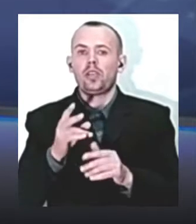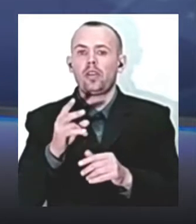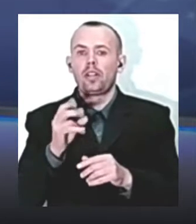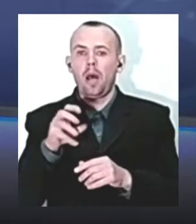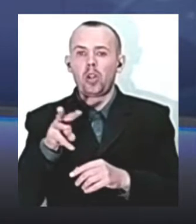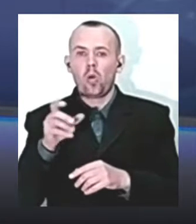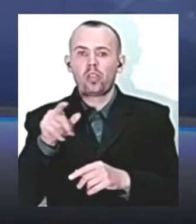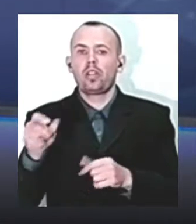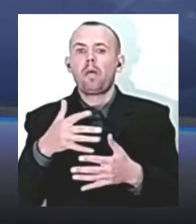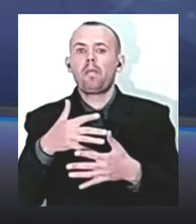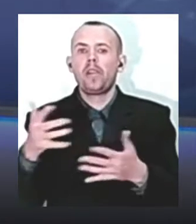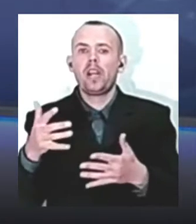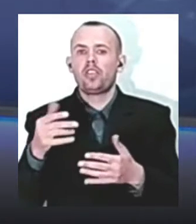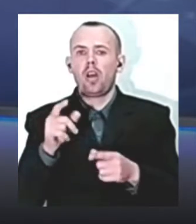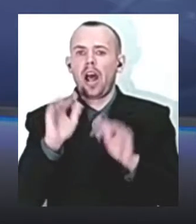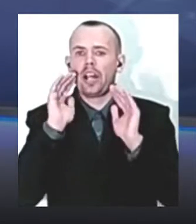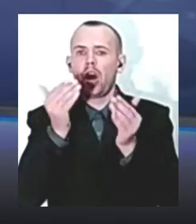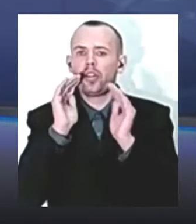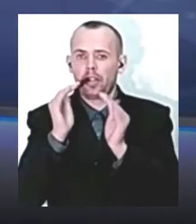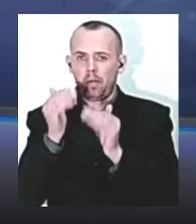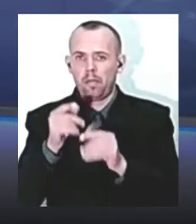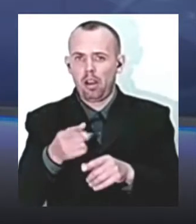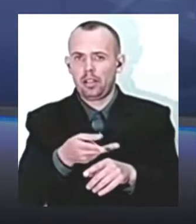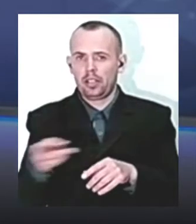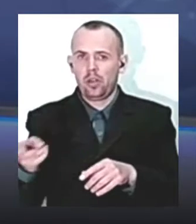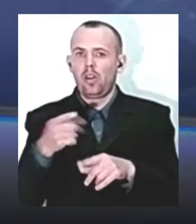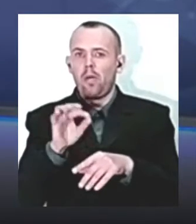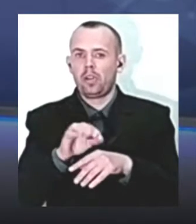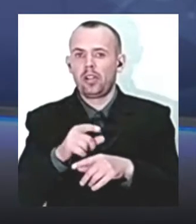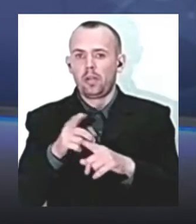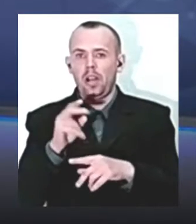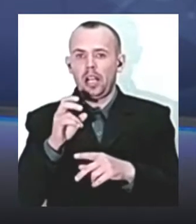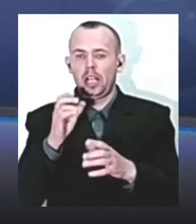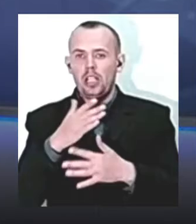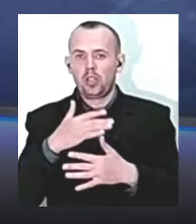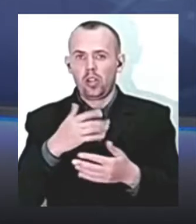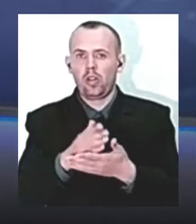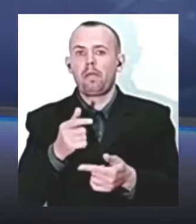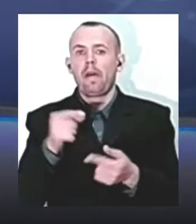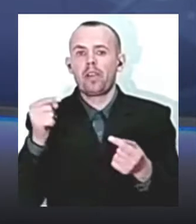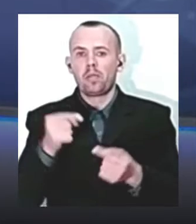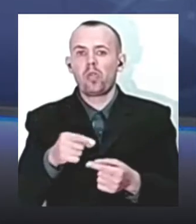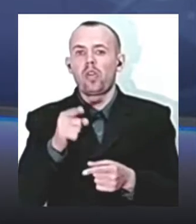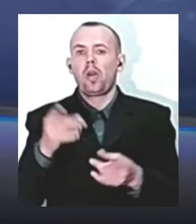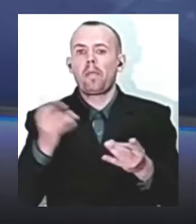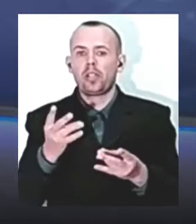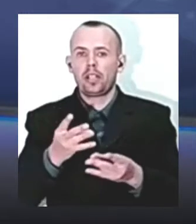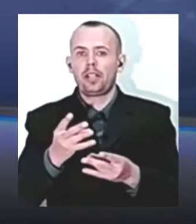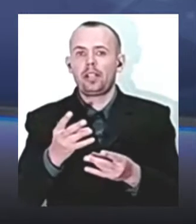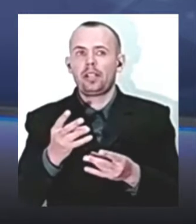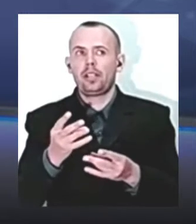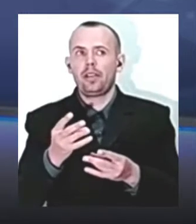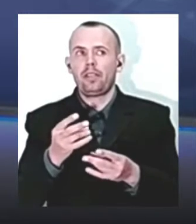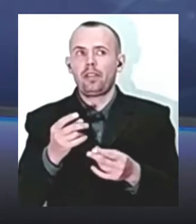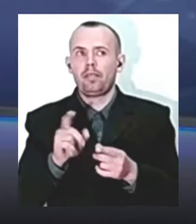мірі реанімація, і в більшій мірі пацієнти важкі знаходились. Тому, відповідно, вони потребували там 1,5-2